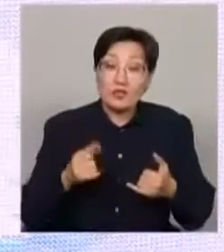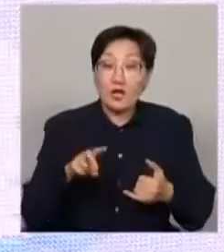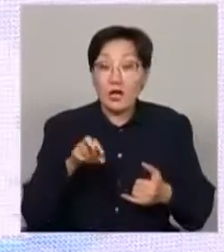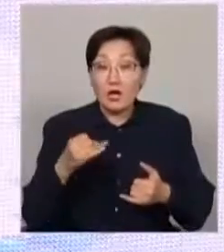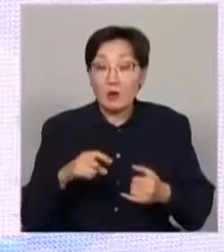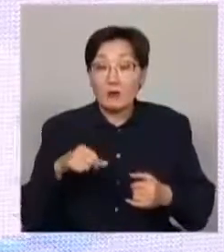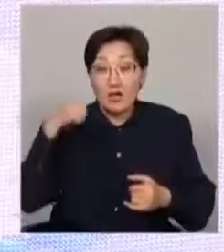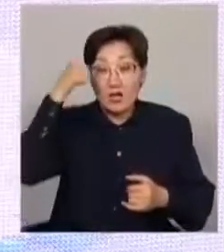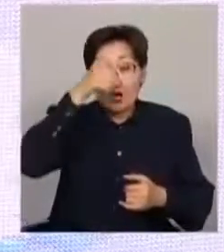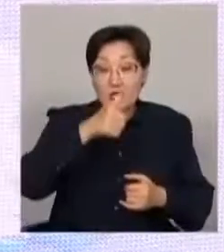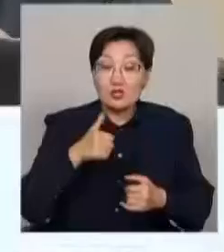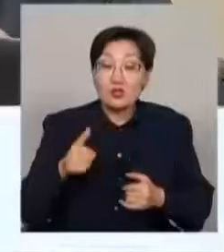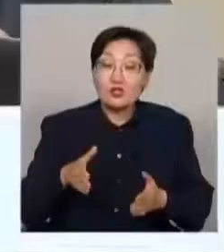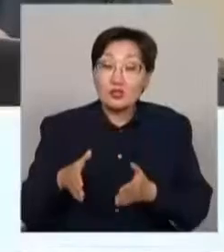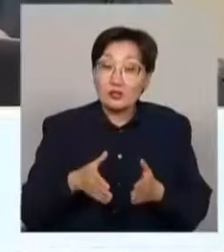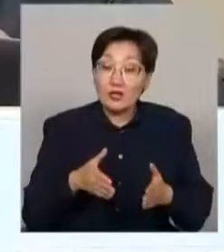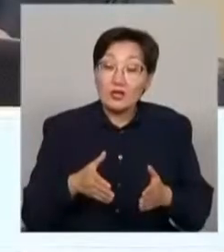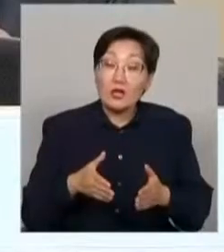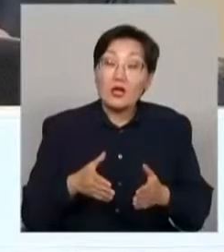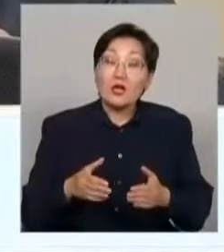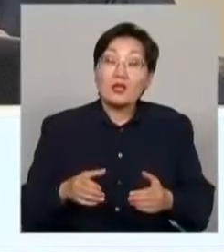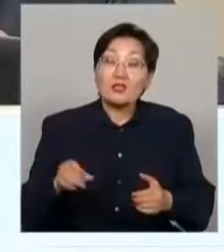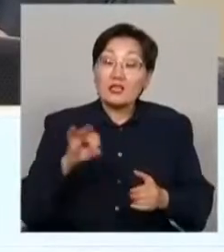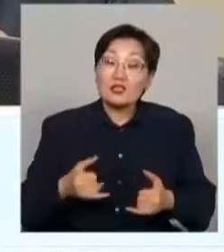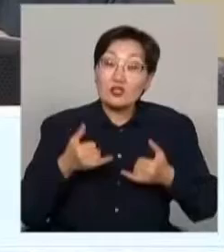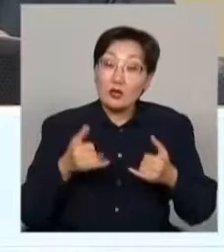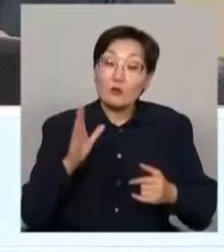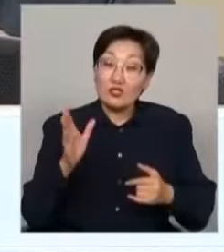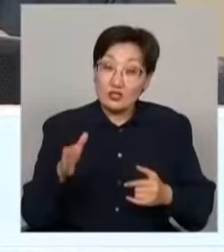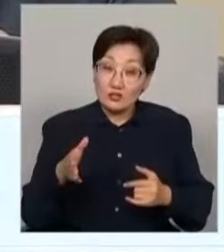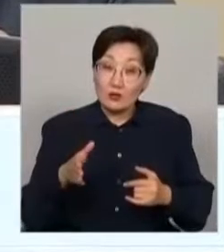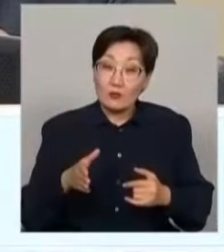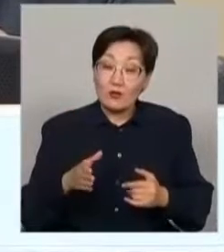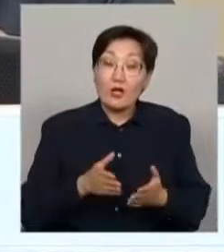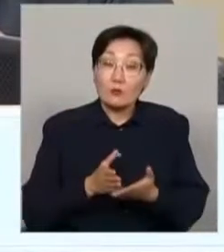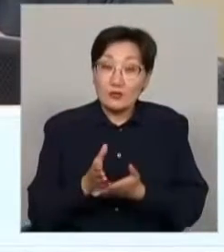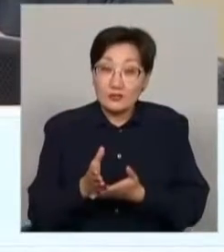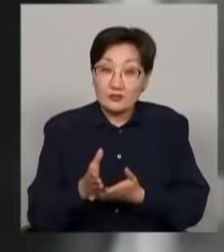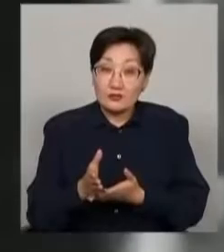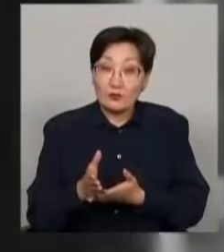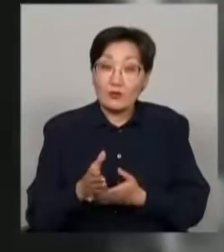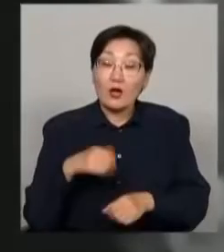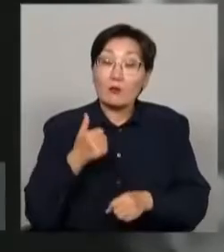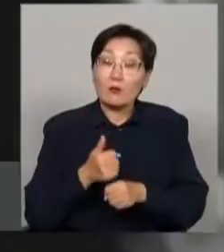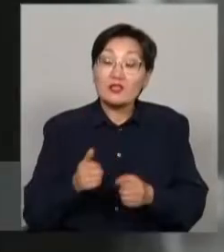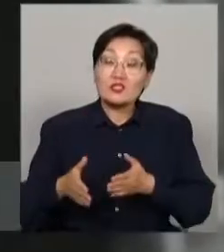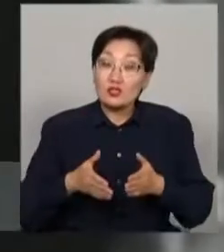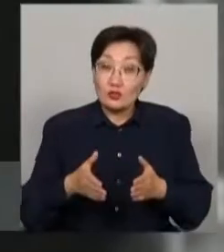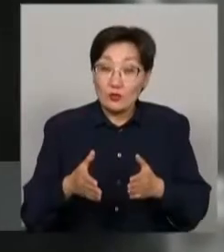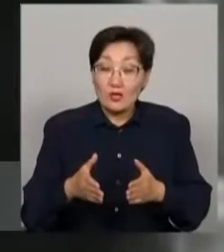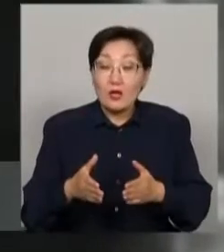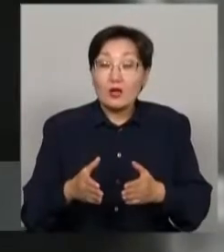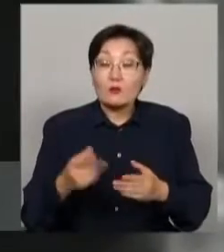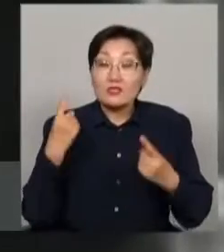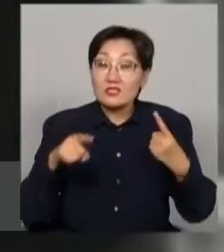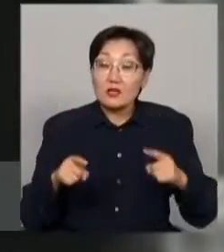жолынан жаңылмаудың, тарихқа тағзым етіп, келешекке бағдар ұстанудың оқулығы. Абай мен Мұхтар Әуезов